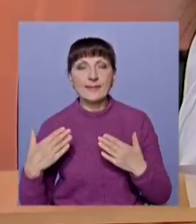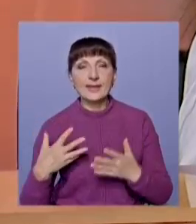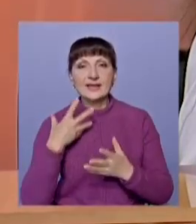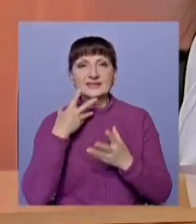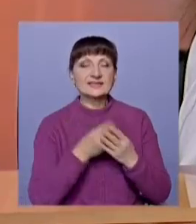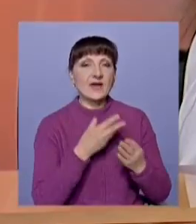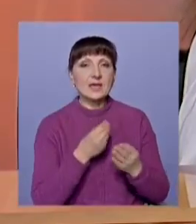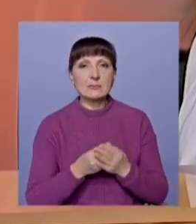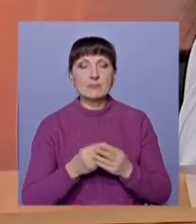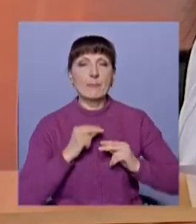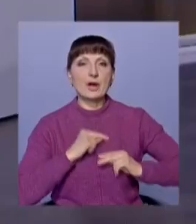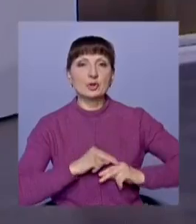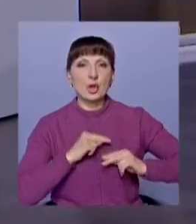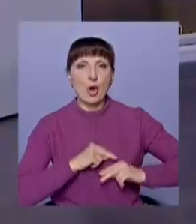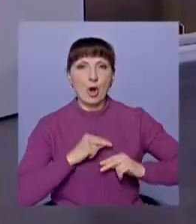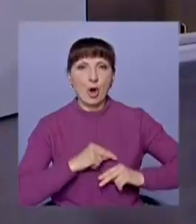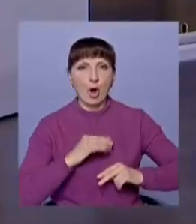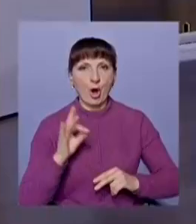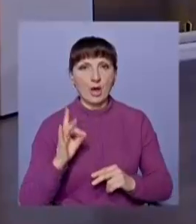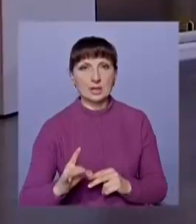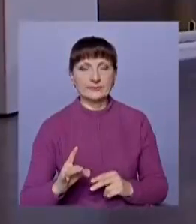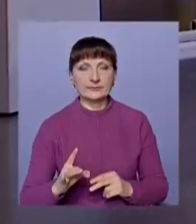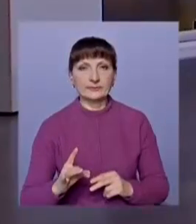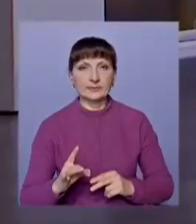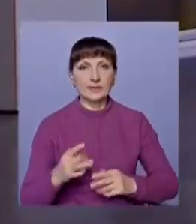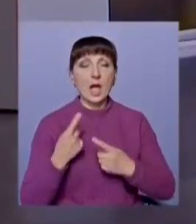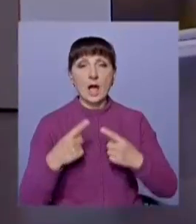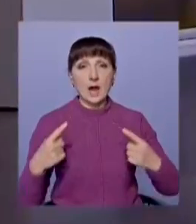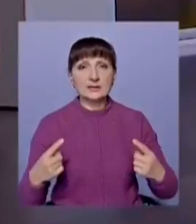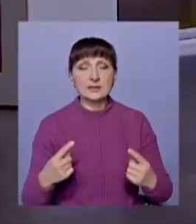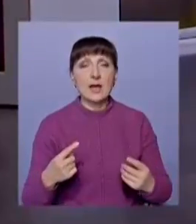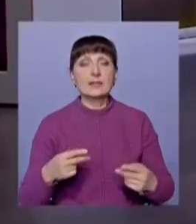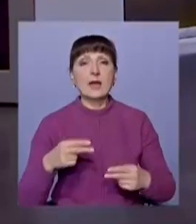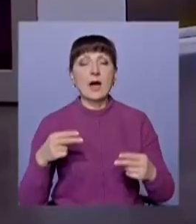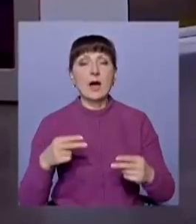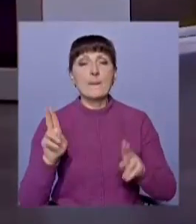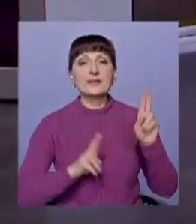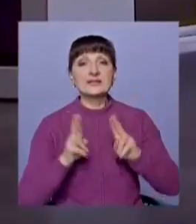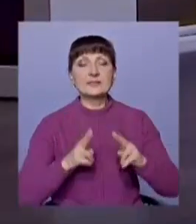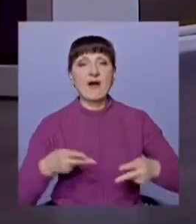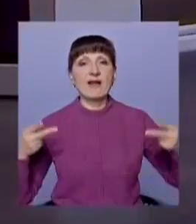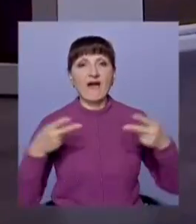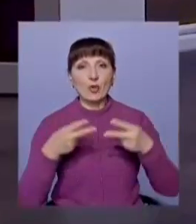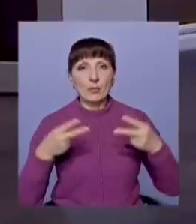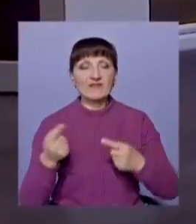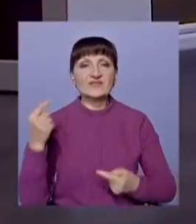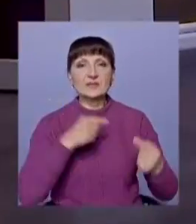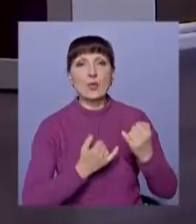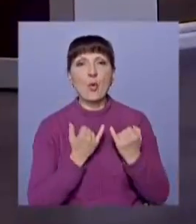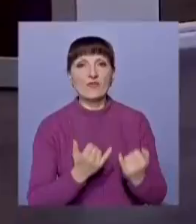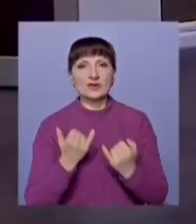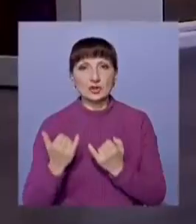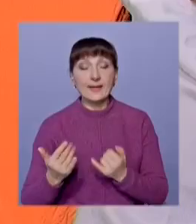и региональными, и внерегиональными партнерами на принципах равноправия и взаимного уважения. И